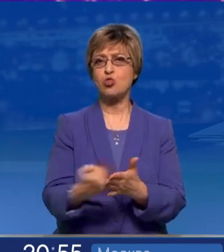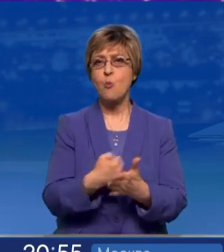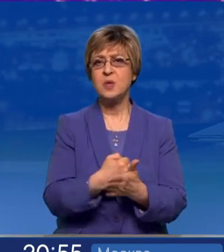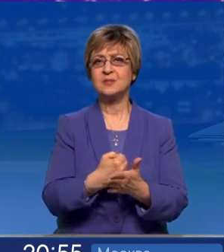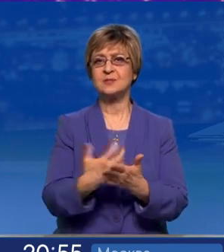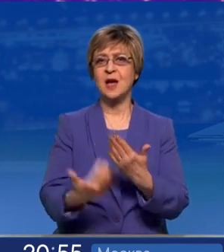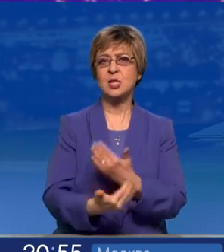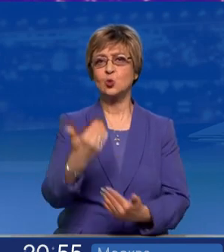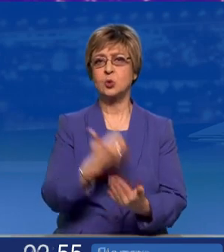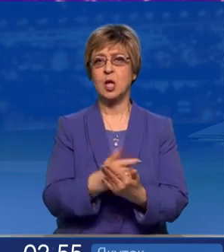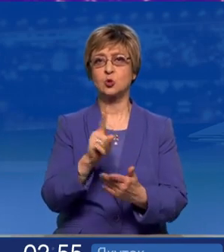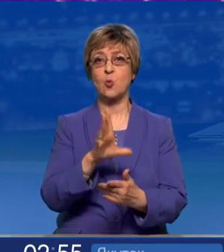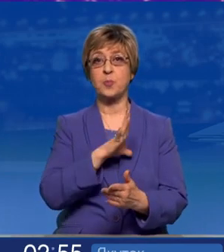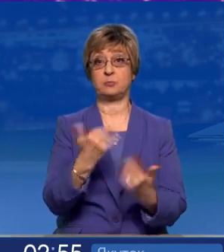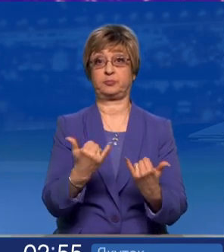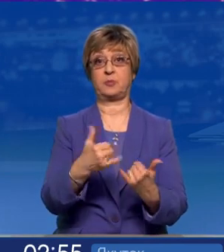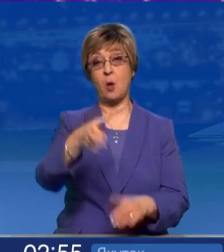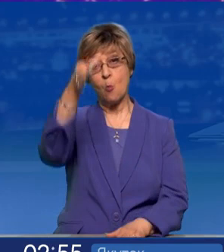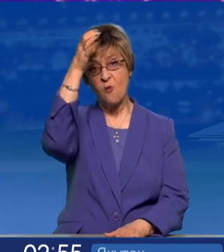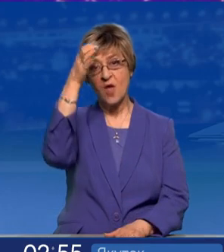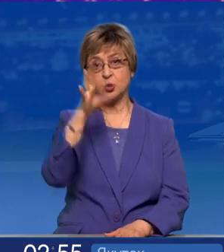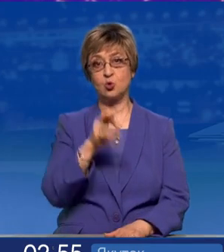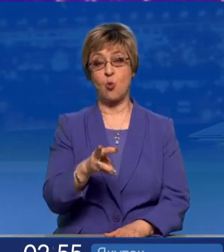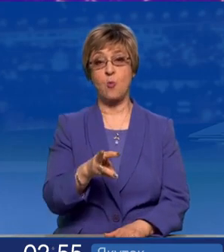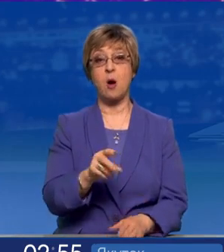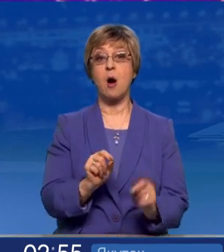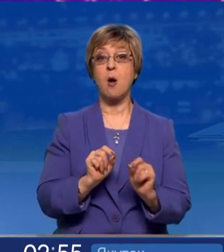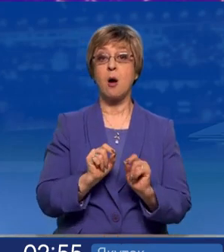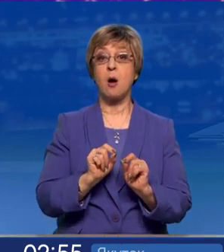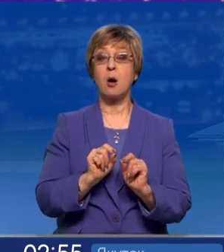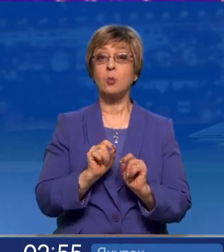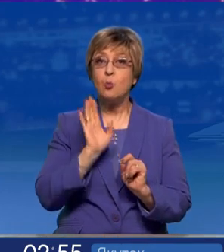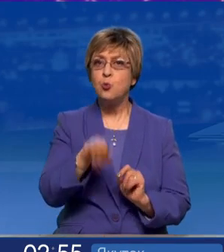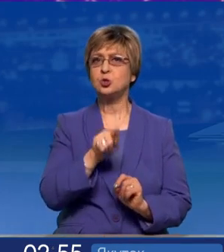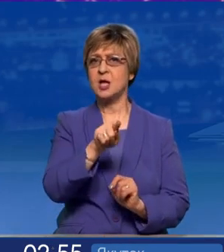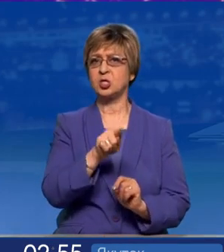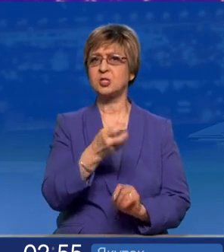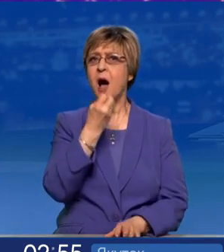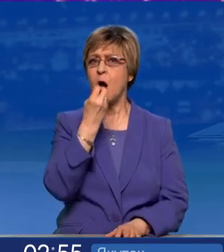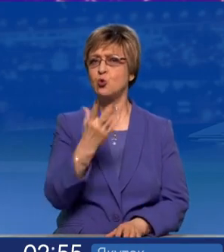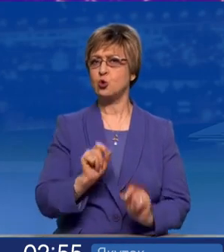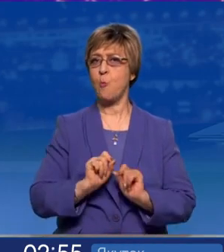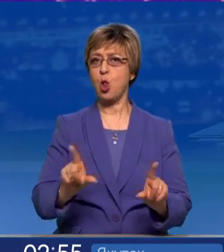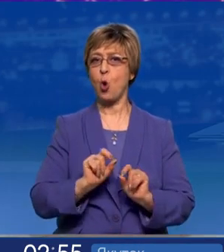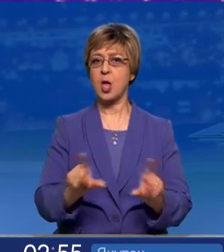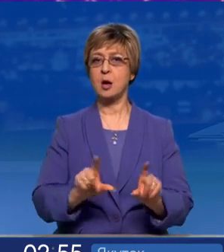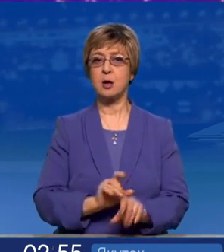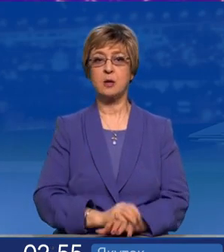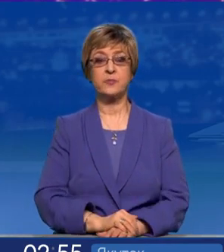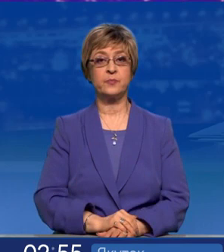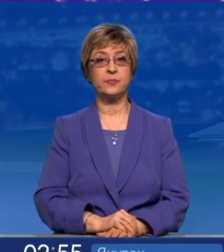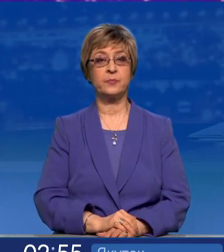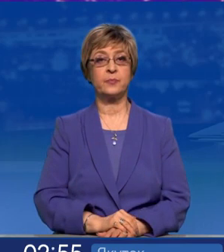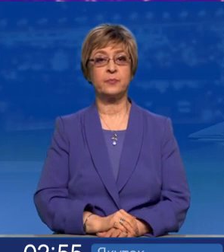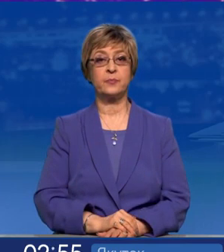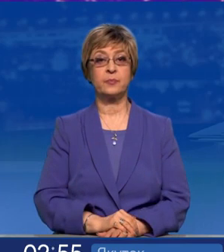стать профессором, академиком, извините, не блогером. Ну хотя даже, наверное, блогером, да, если с хорошей точки зрения, как вы на это смотрите, да, вот, относиться,